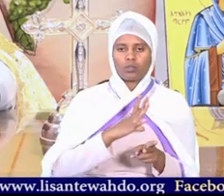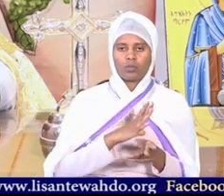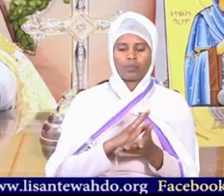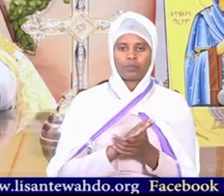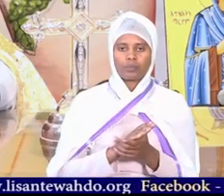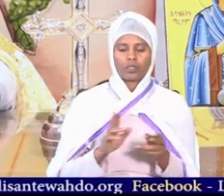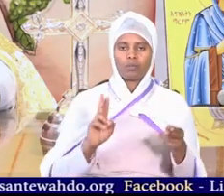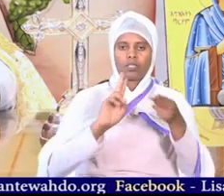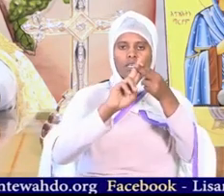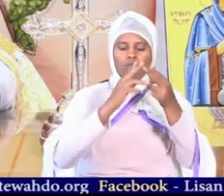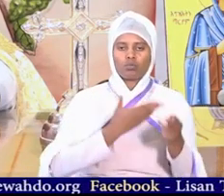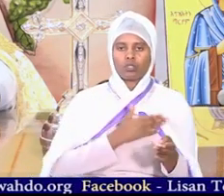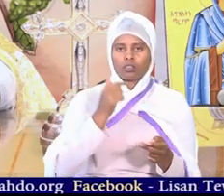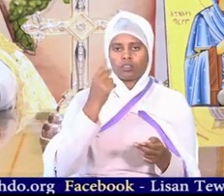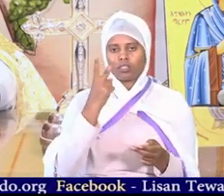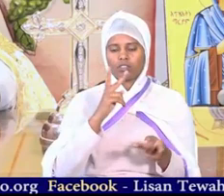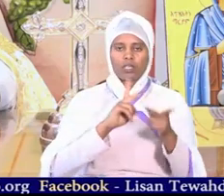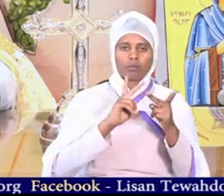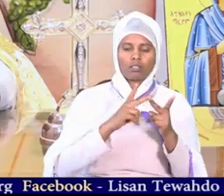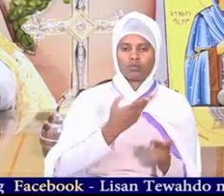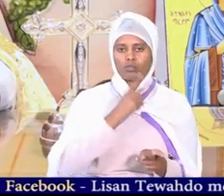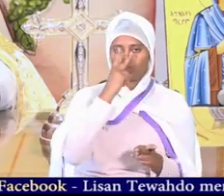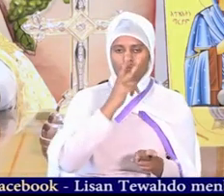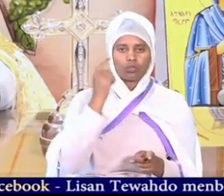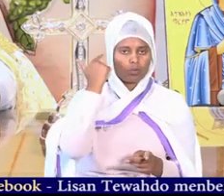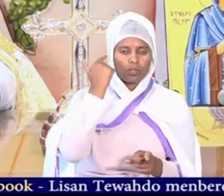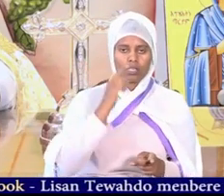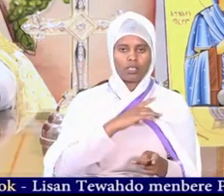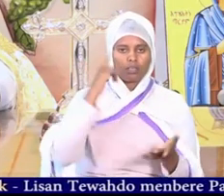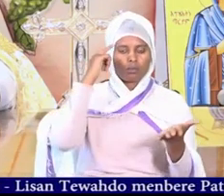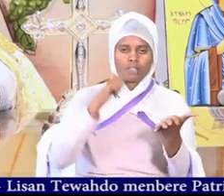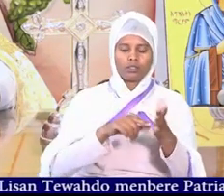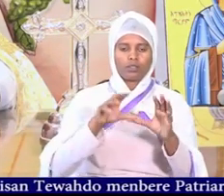ከም ዘሎ መራኺ ብዙሓን ንሰምዖ ዘሎና እዩ።